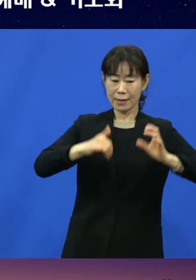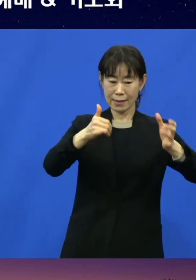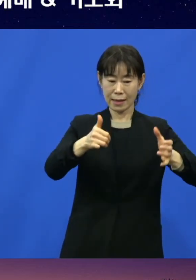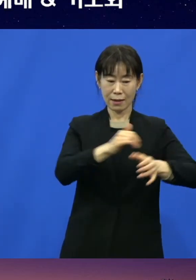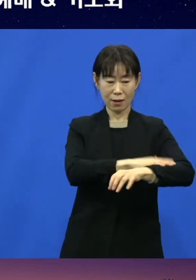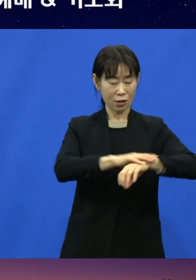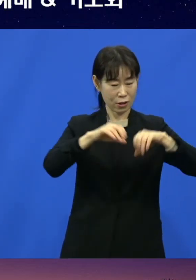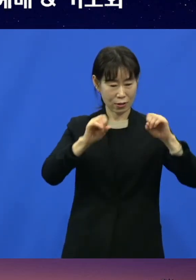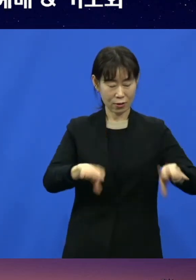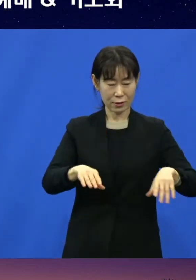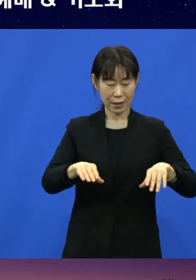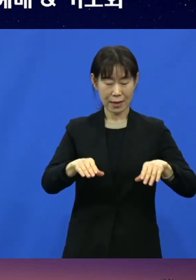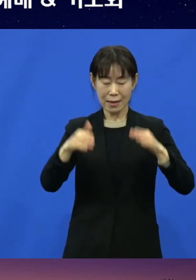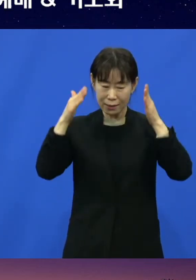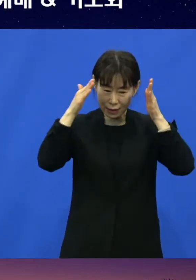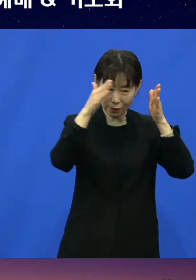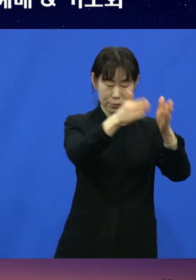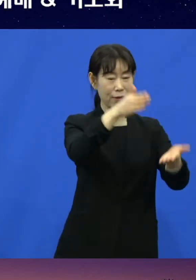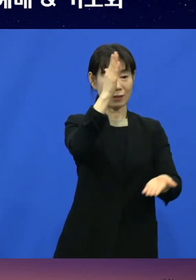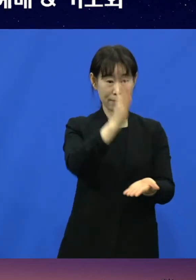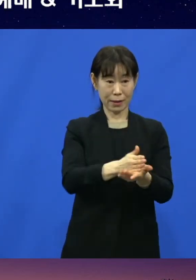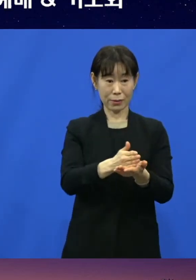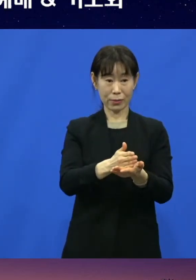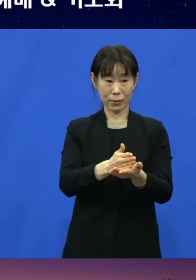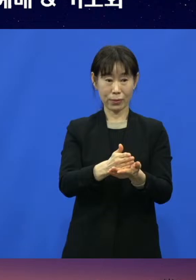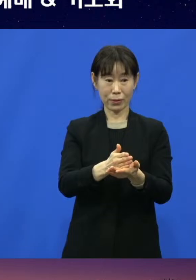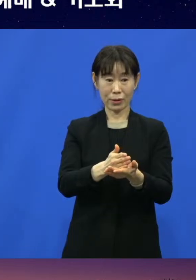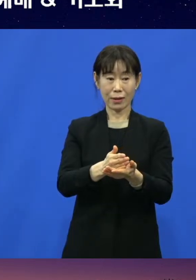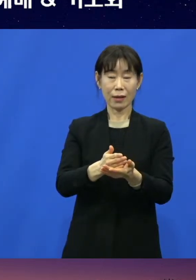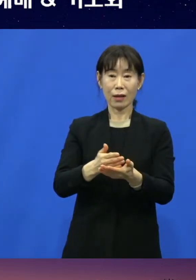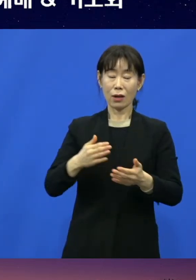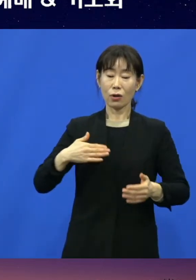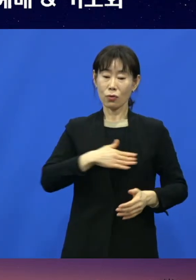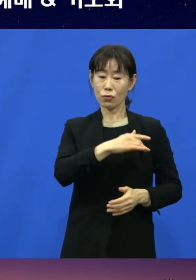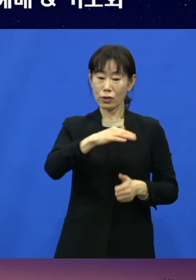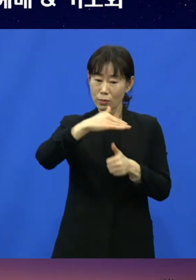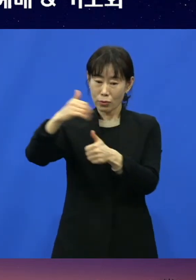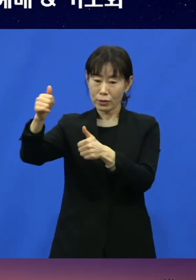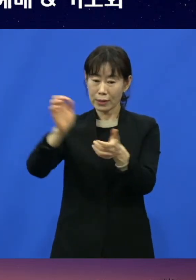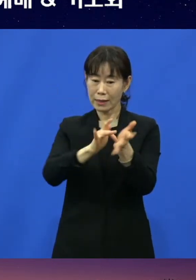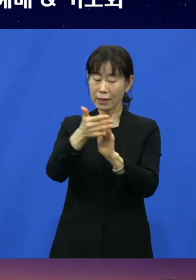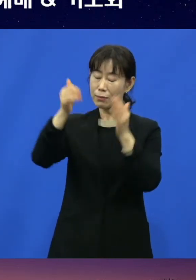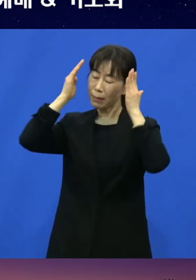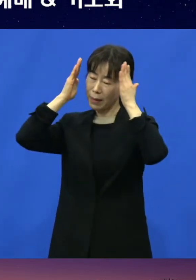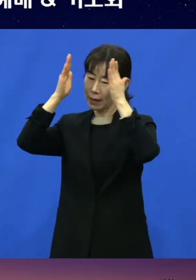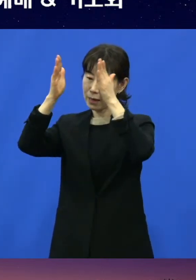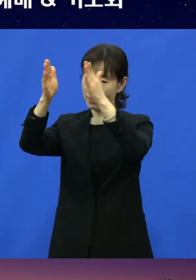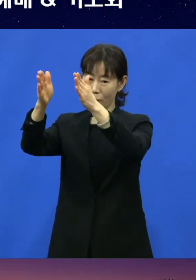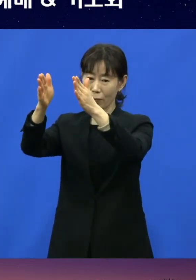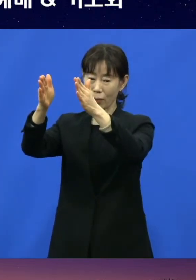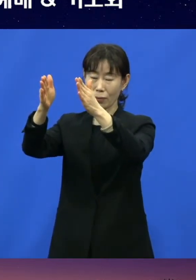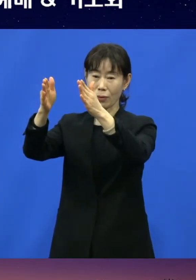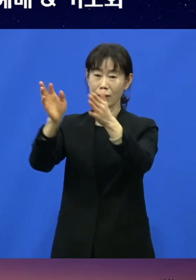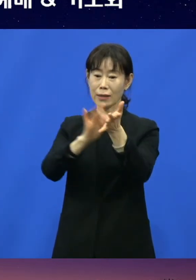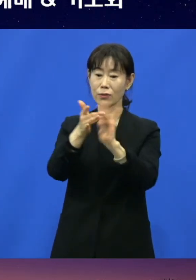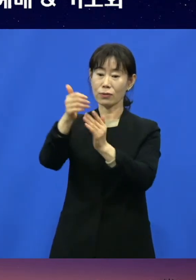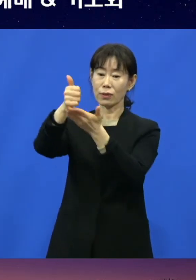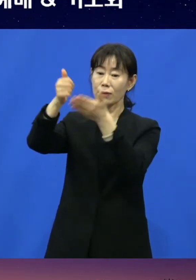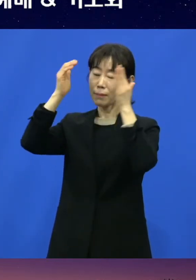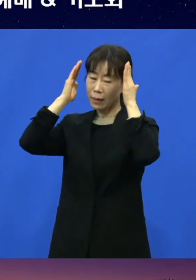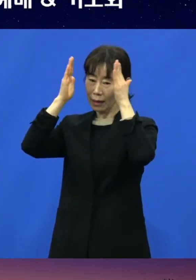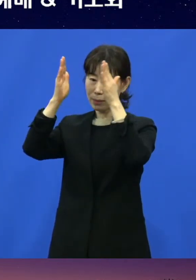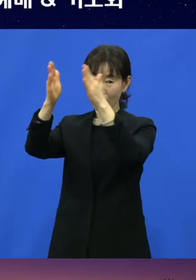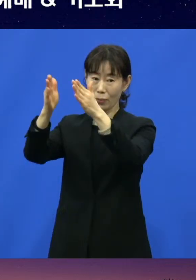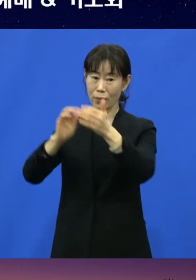않고 우리를 부르신 그 부름의 상을 바라보며 전력 질주하는 모습, 절대적 가치를 발견한 사람들은 더